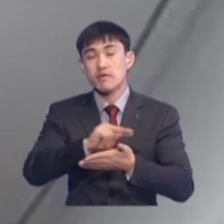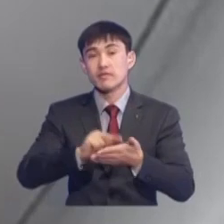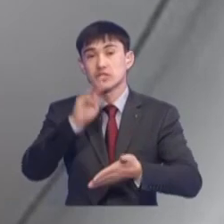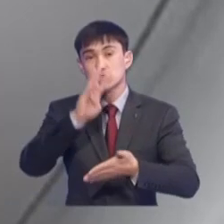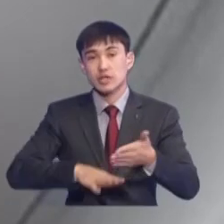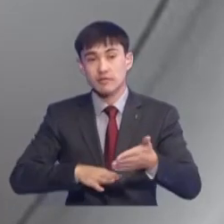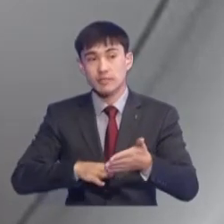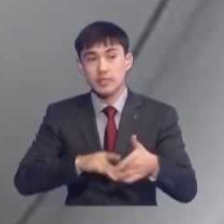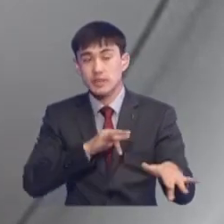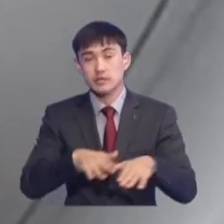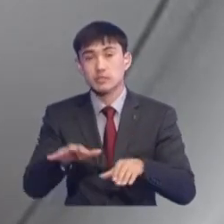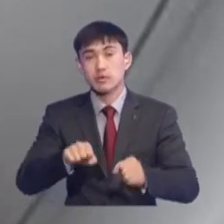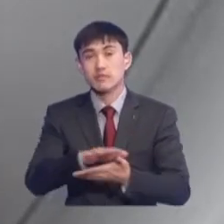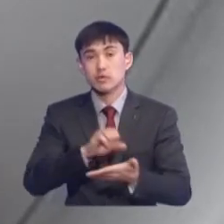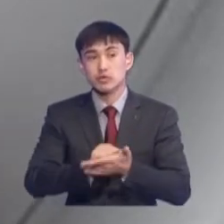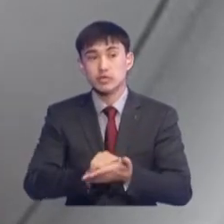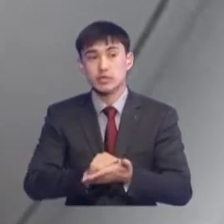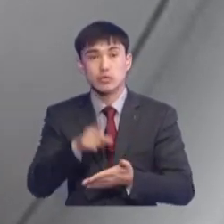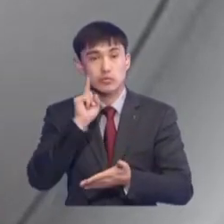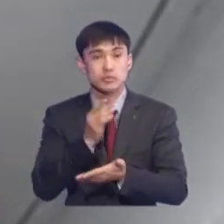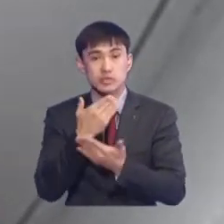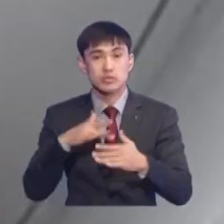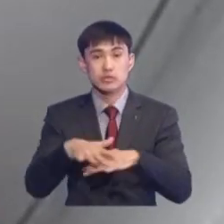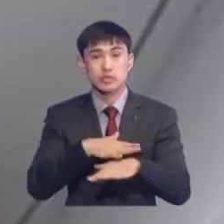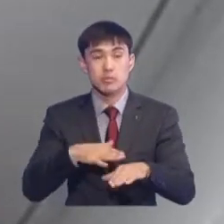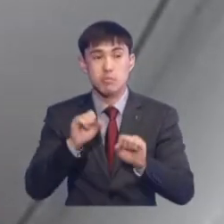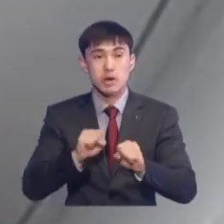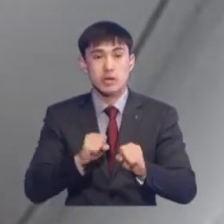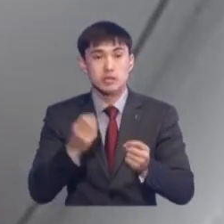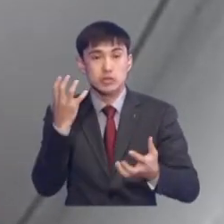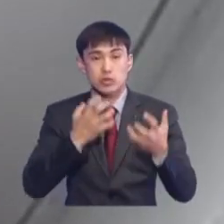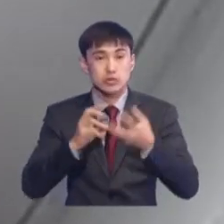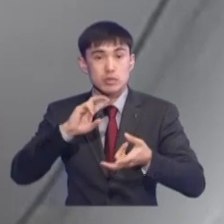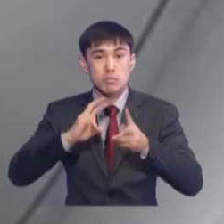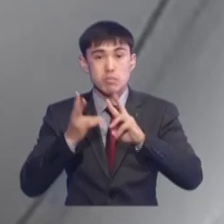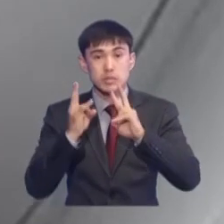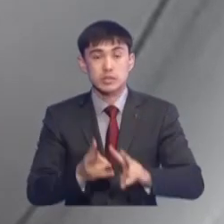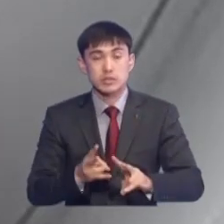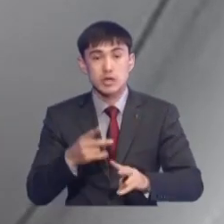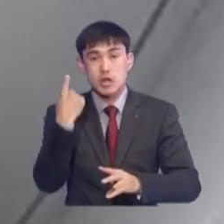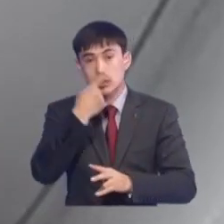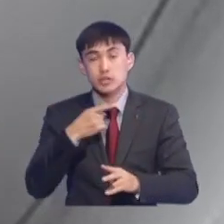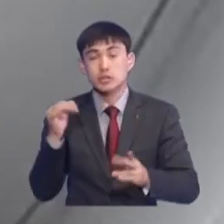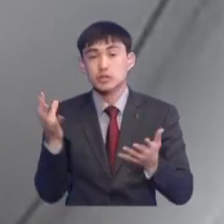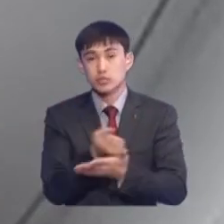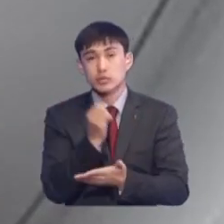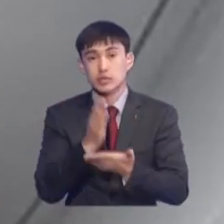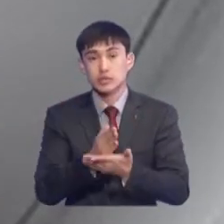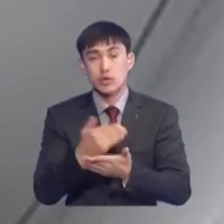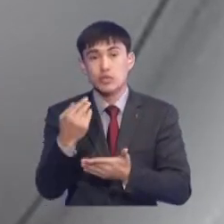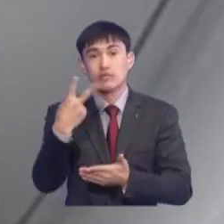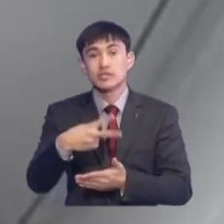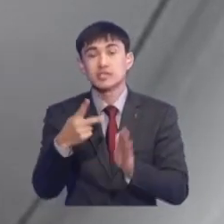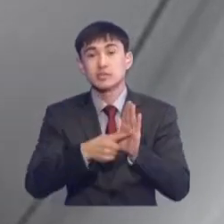штраф действия правонарушителя создали неудобство жильцам и могли повлечь серьёзные последствия личность мужчины установлена Им оказался